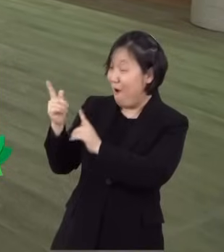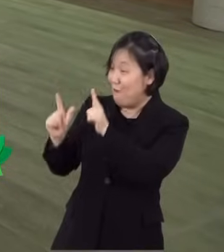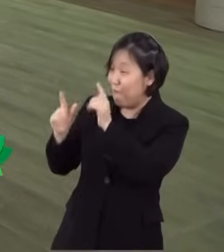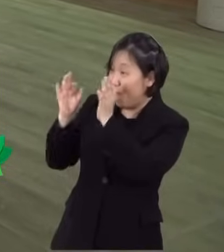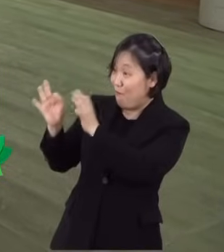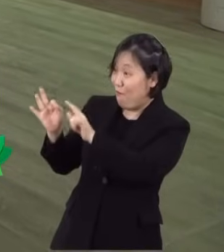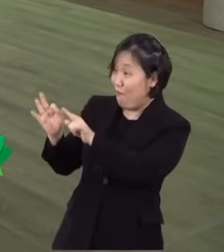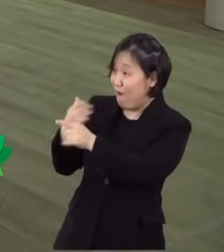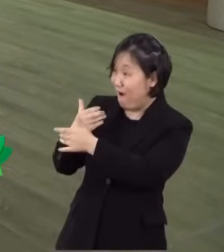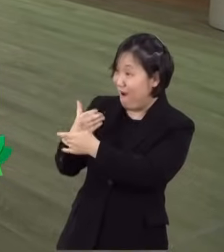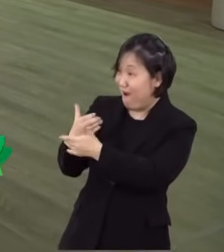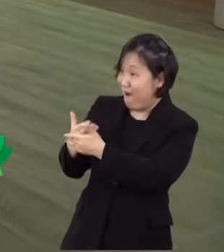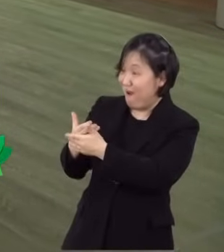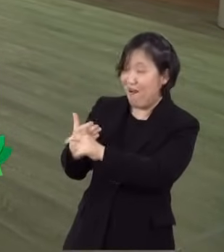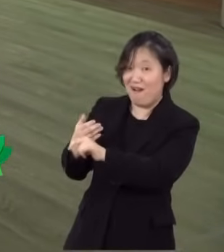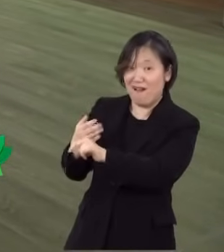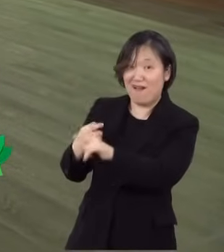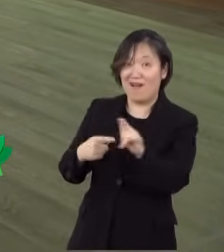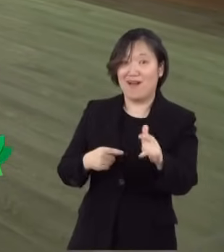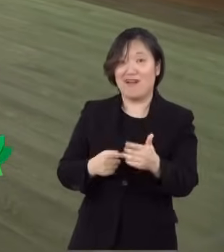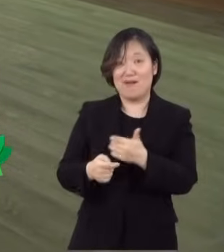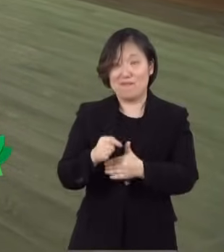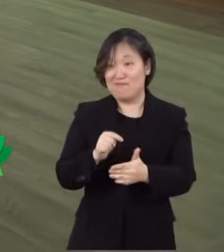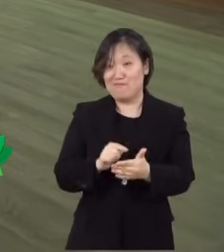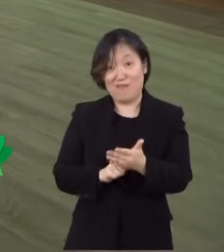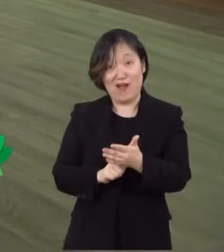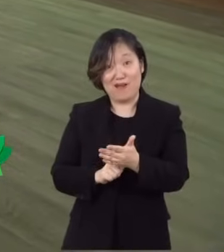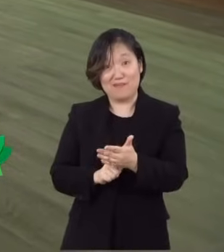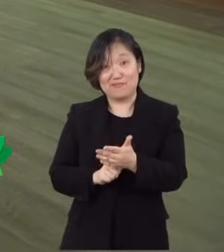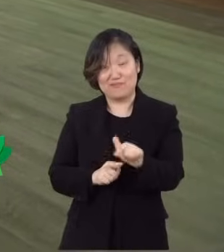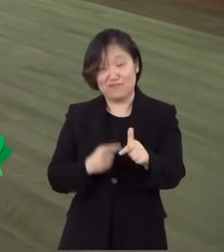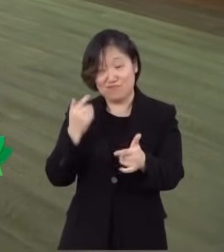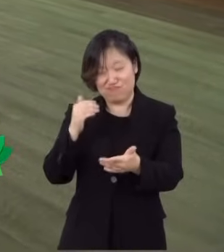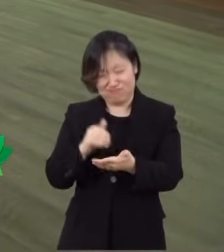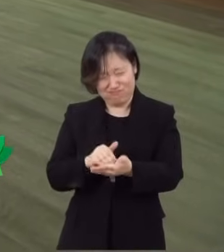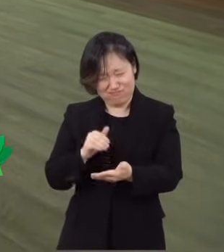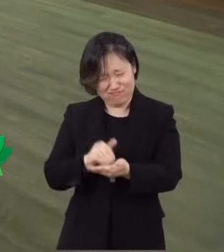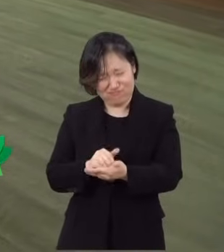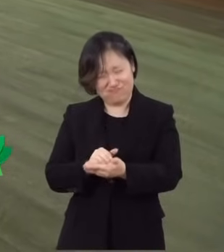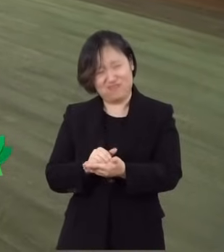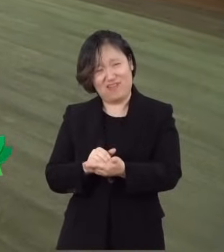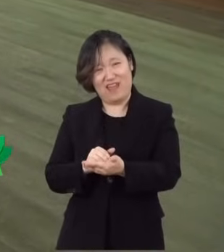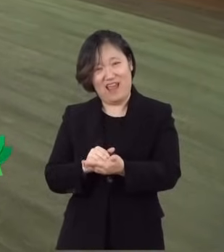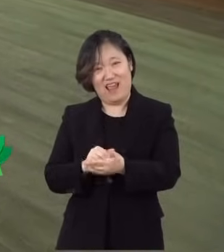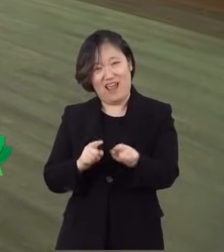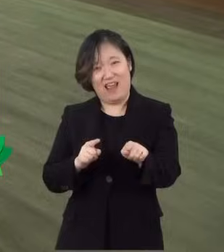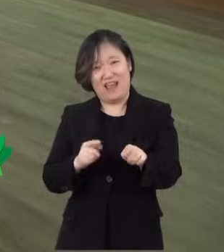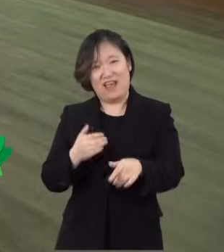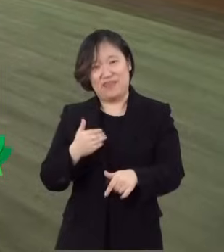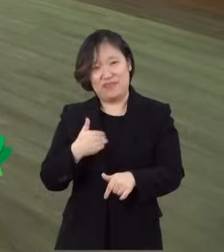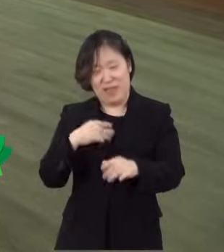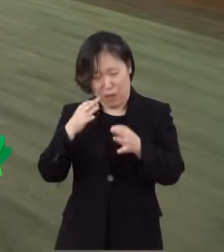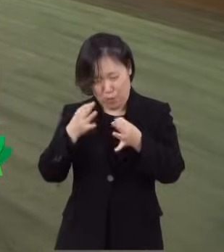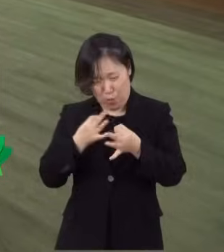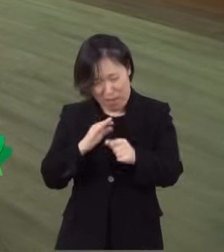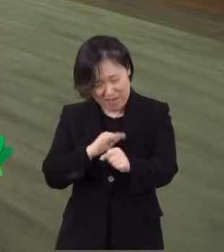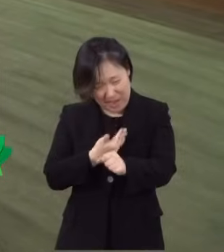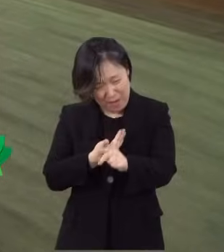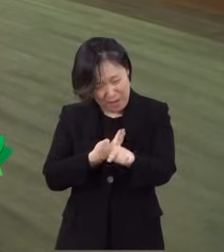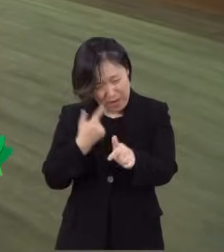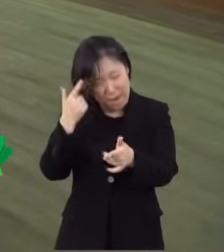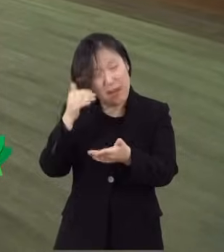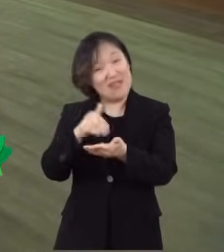보고 신통력의 모습을 보하고 마음에 큰 후회와 크나큰